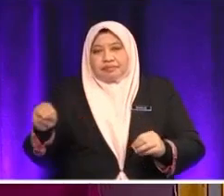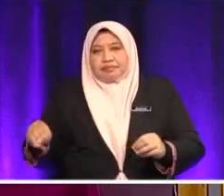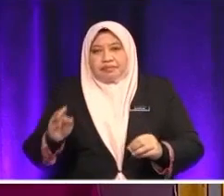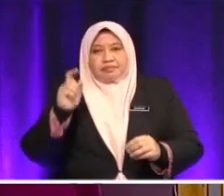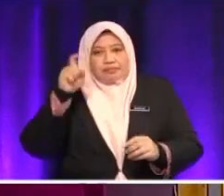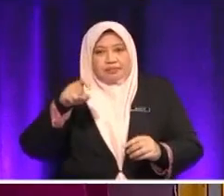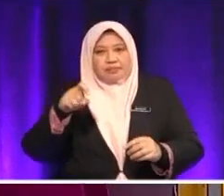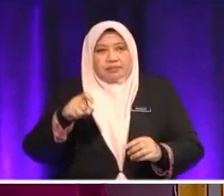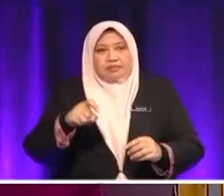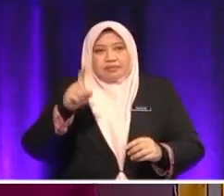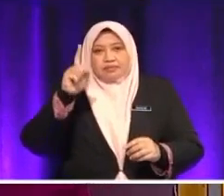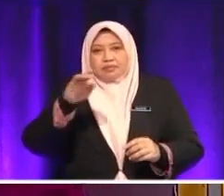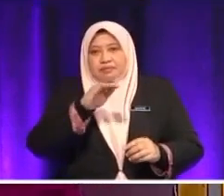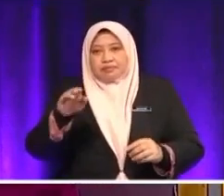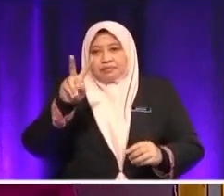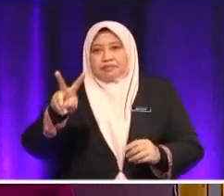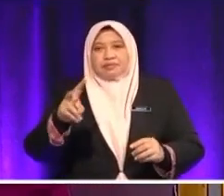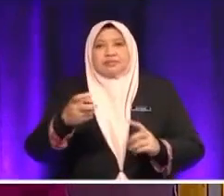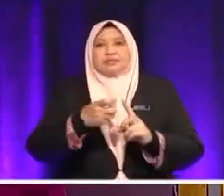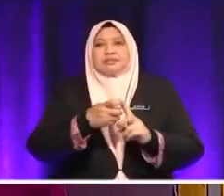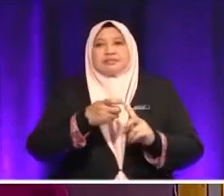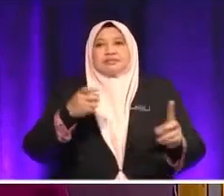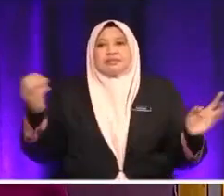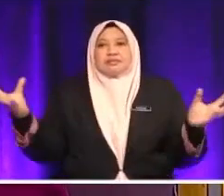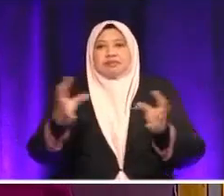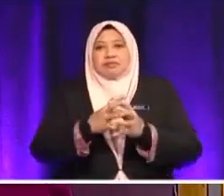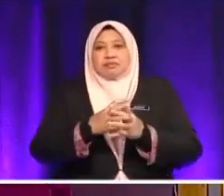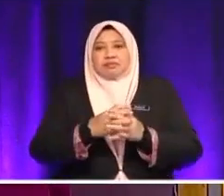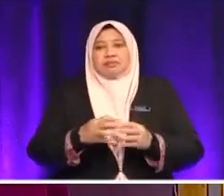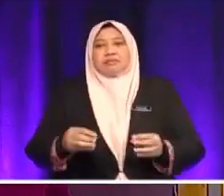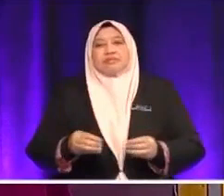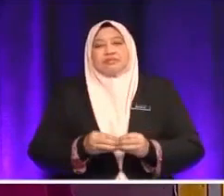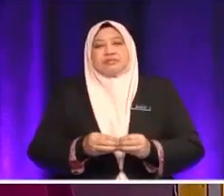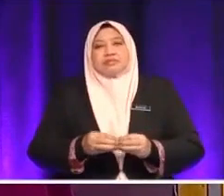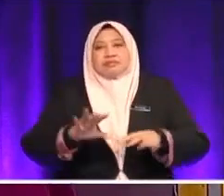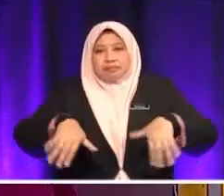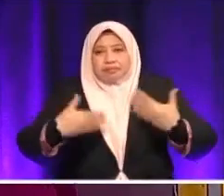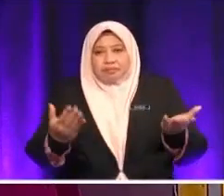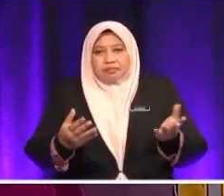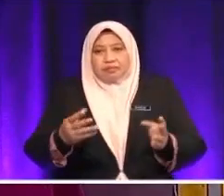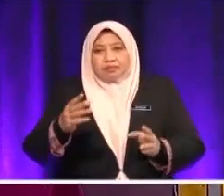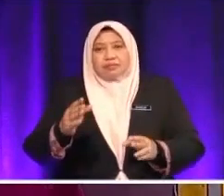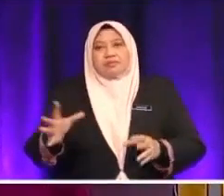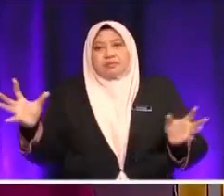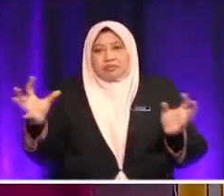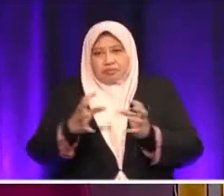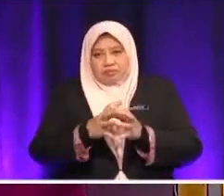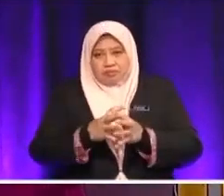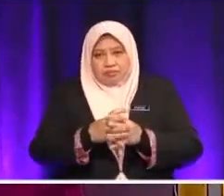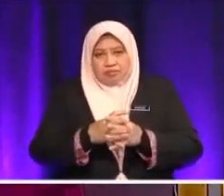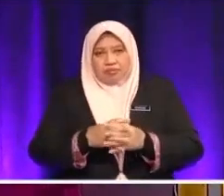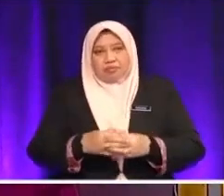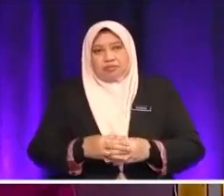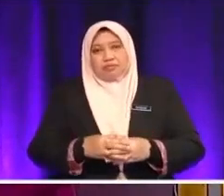mesti satu per dua daripada jumlah kekerapan lombokkan bagaimanapun mesti daripada jumlah